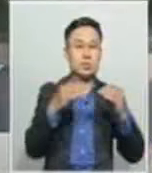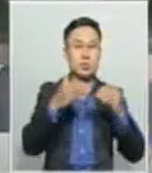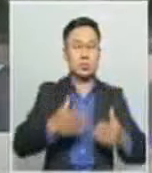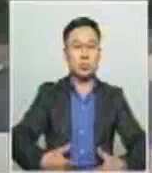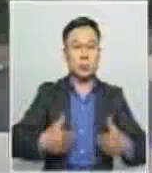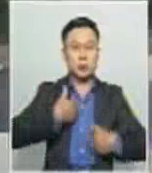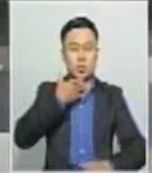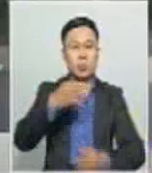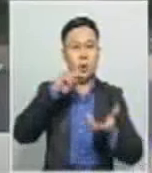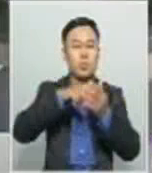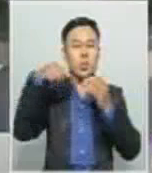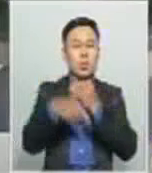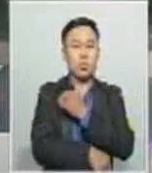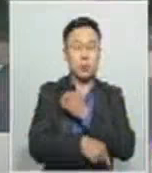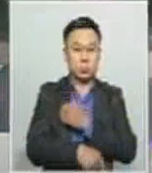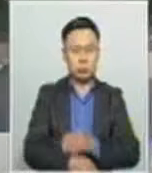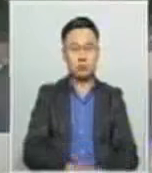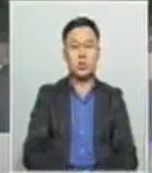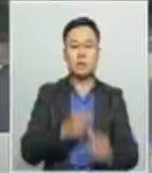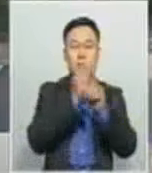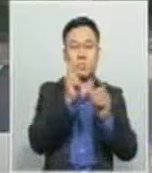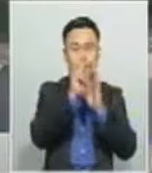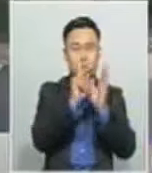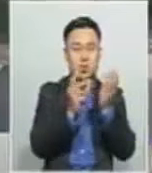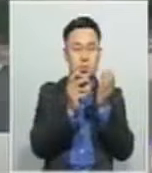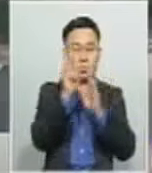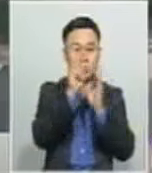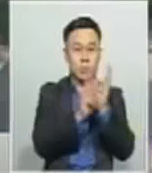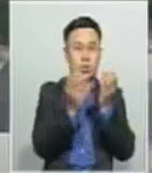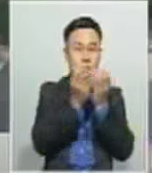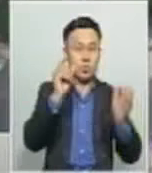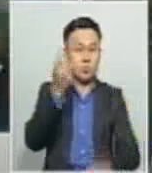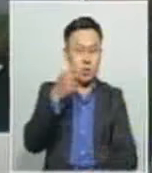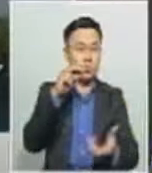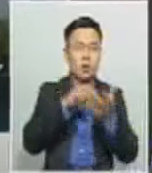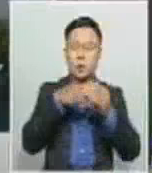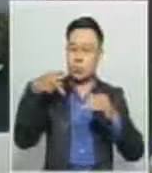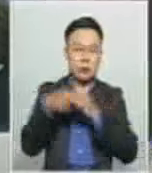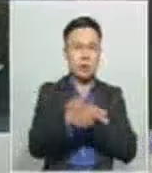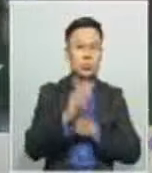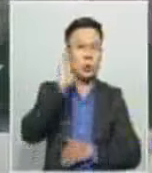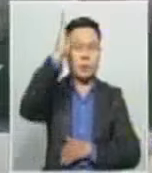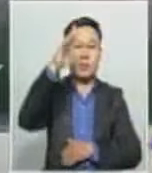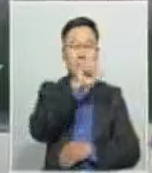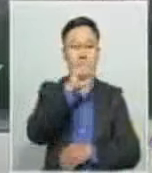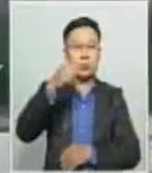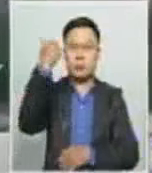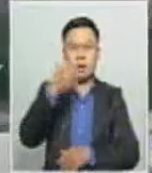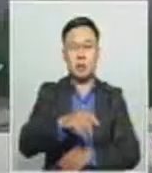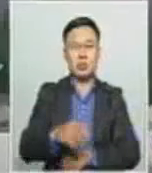ชีวิตตามกฎหมายรัฐธรรมนูญฉบับใหม่เลยนะ ค่ะ ไม่ใช่5ปีเหมือนสมัยก่อนคุณสมศักดิ์ก็บอกว่